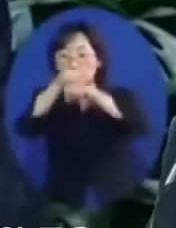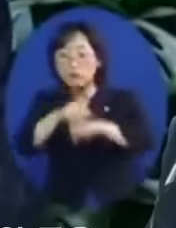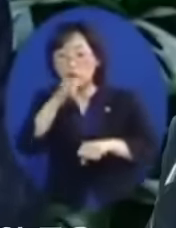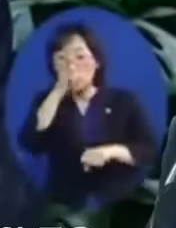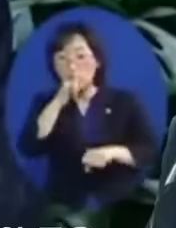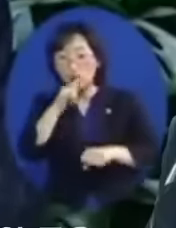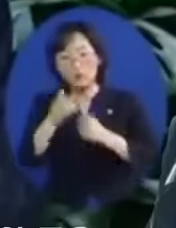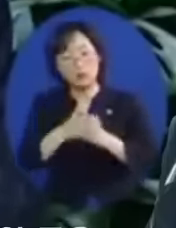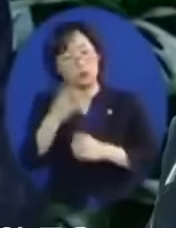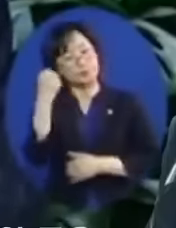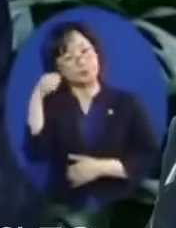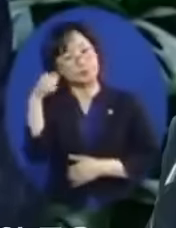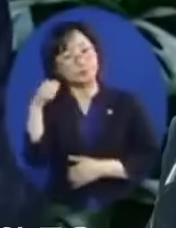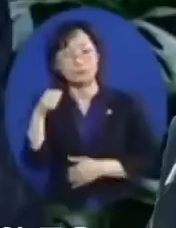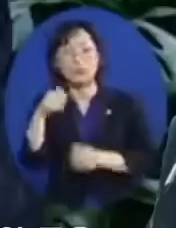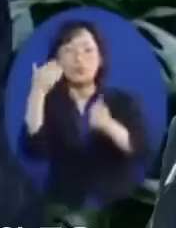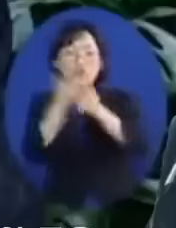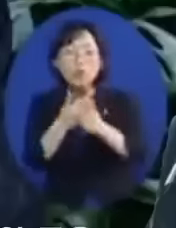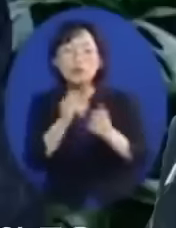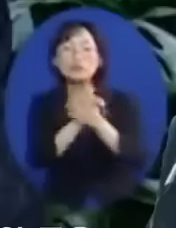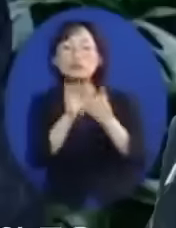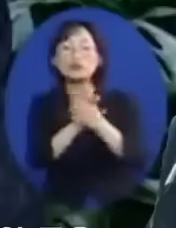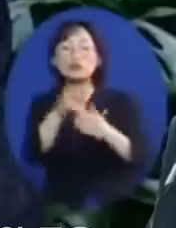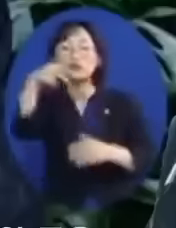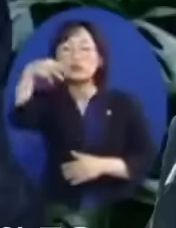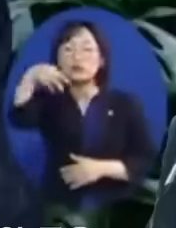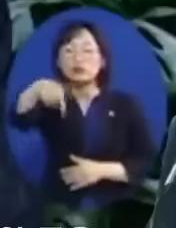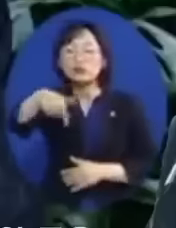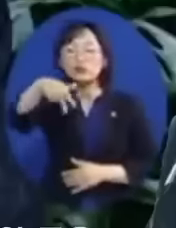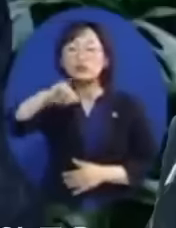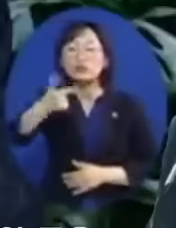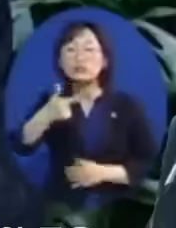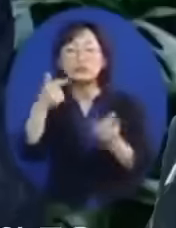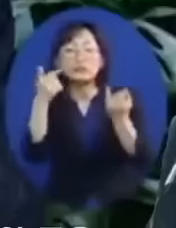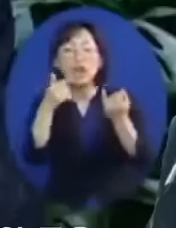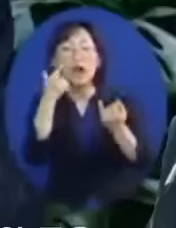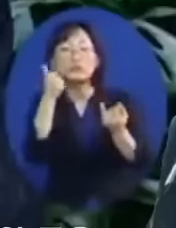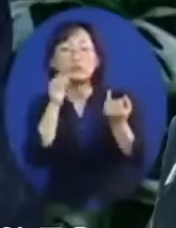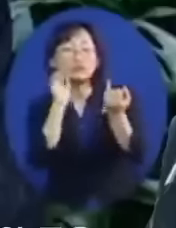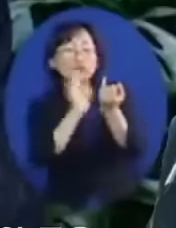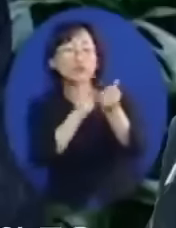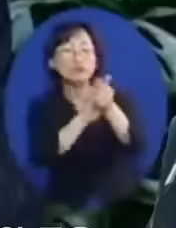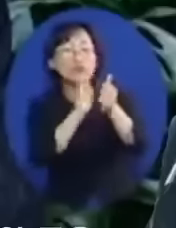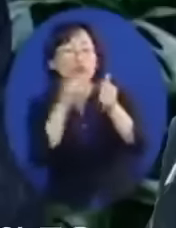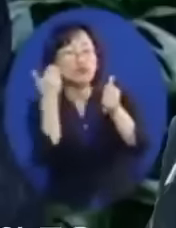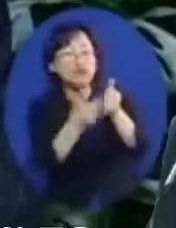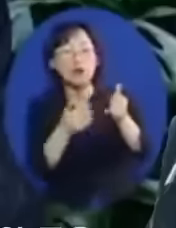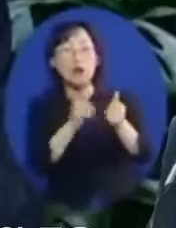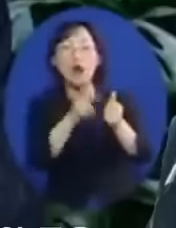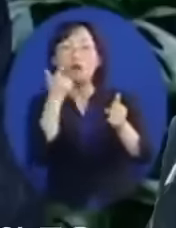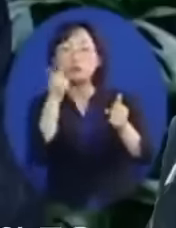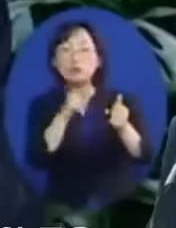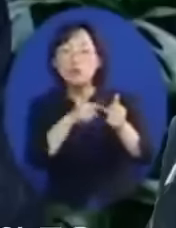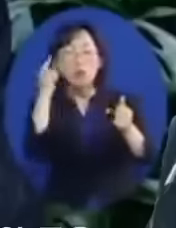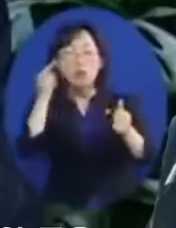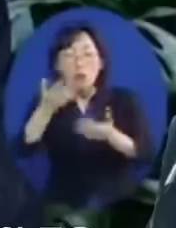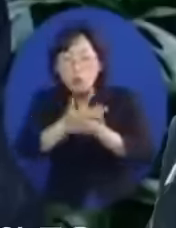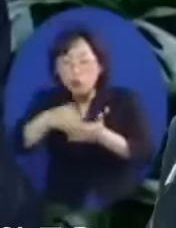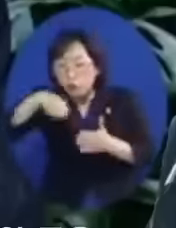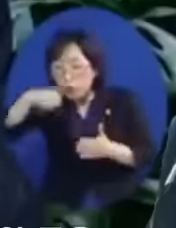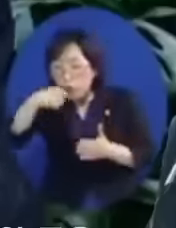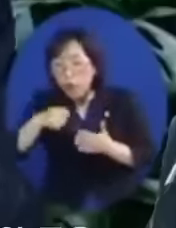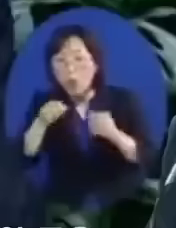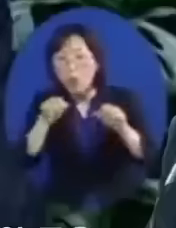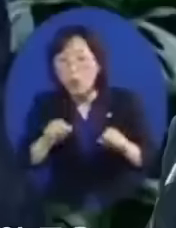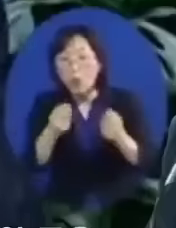그 우리 친구 이름이 수진인데, 수진이 아버지요, 수진이 아버지요, 이렇게 멀건 죽만 먹고 살아갈 수가 없지